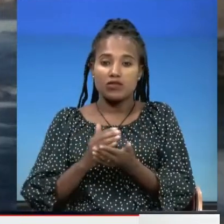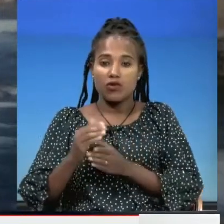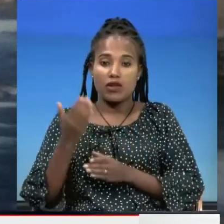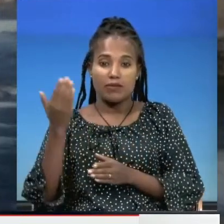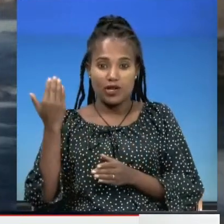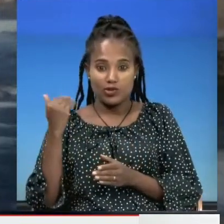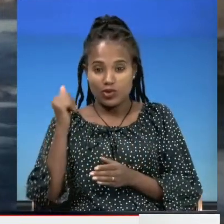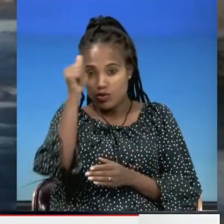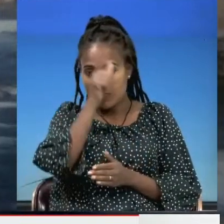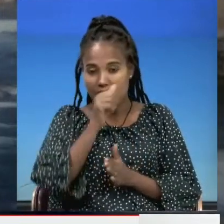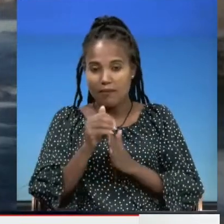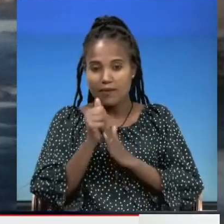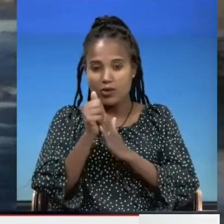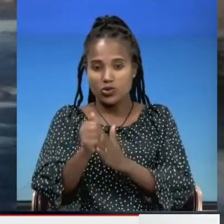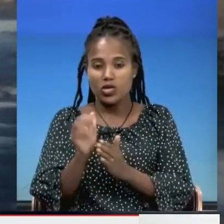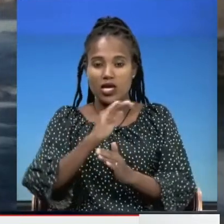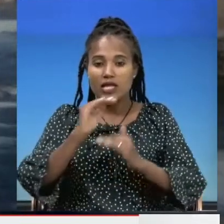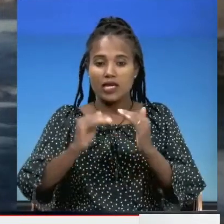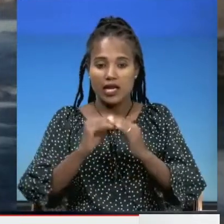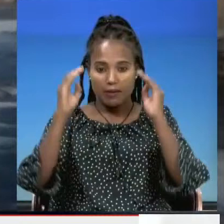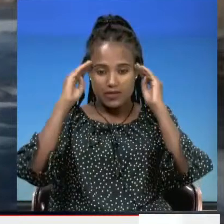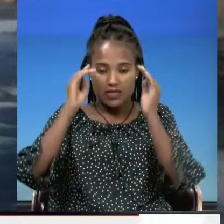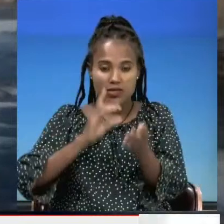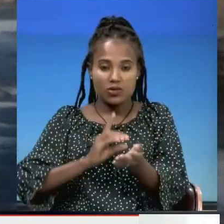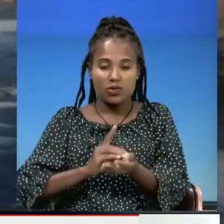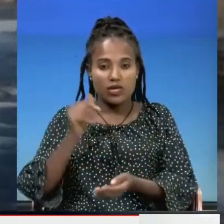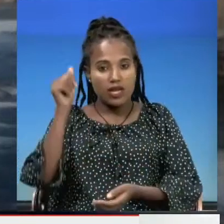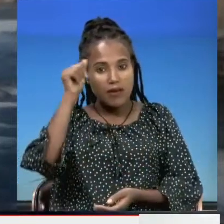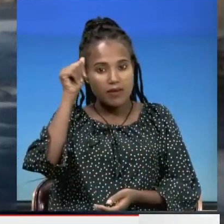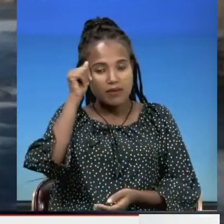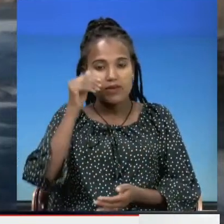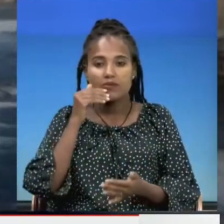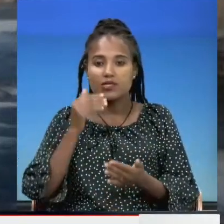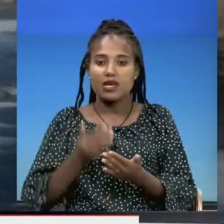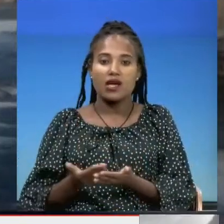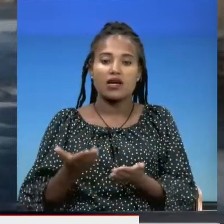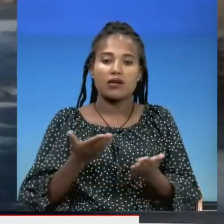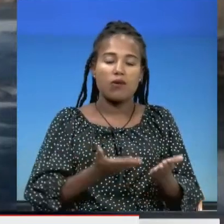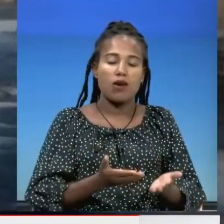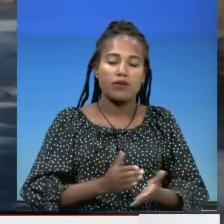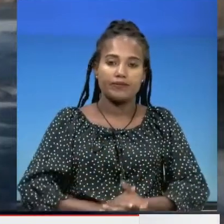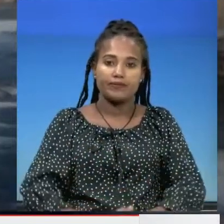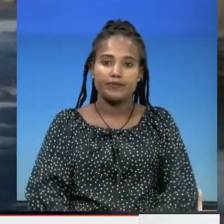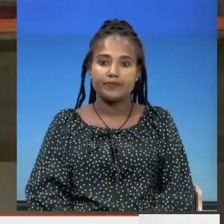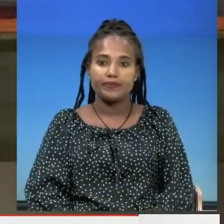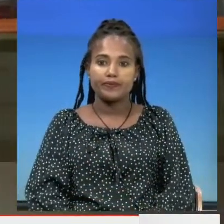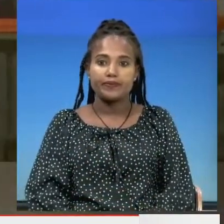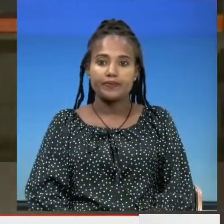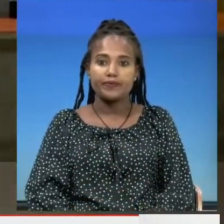ላበረከቱ የኢትዮጵያ መሪዎች ጠቅላይ ሚኒስትር ዶክተር አብይ አህመድ ምስጋናቸውን አቀርበዋል።